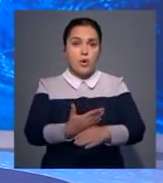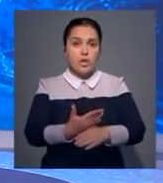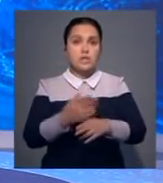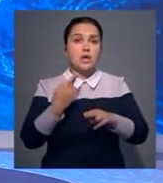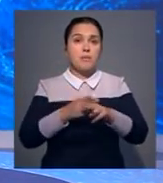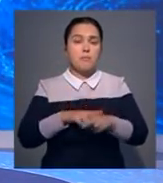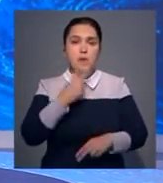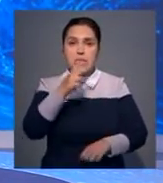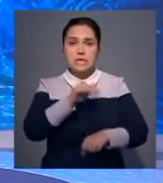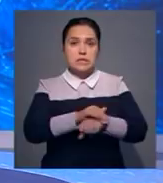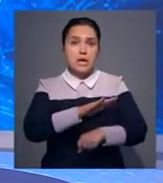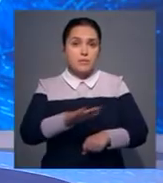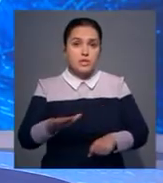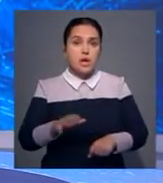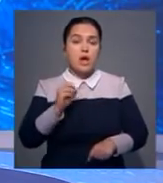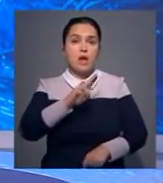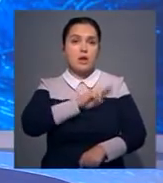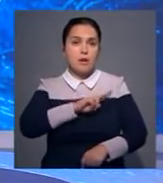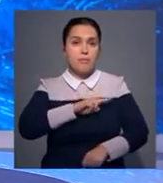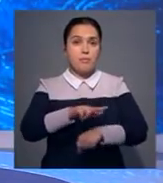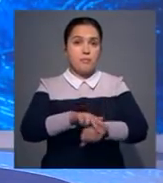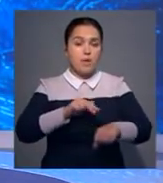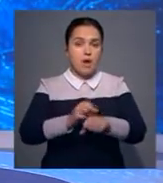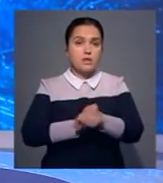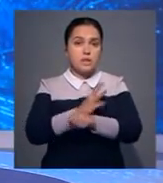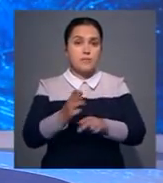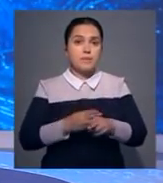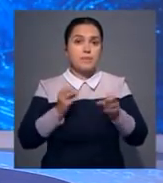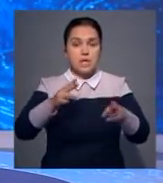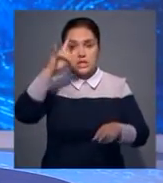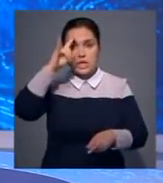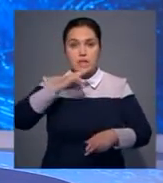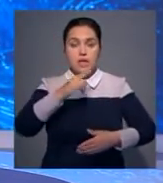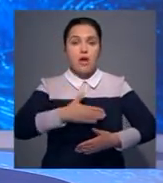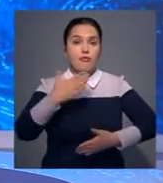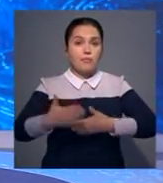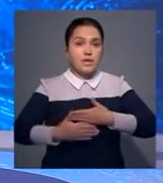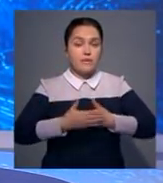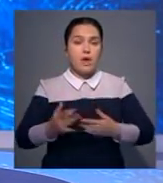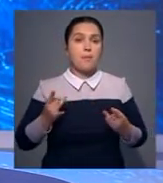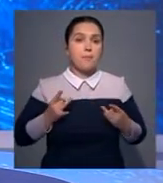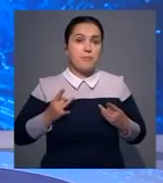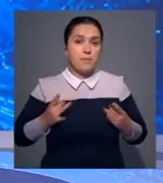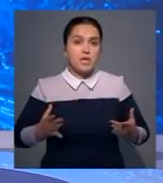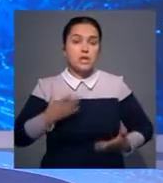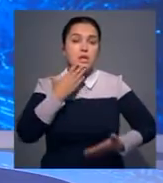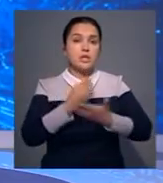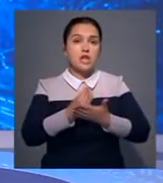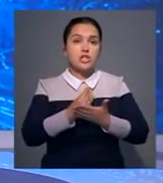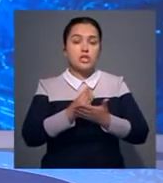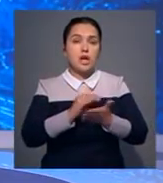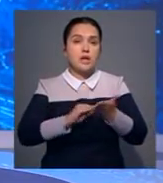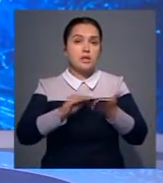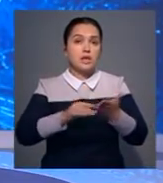обыденности мы порой не замечаем, как сотрудники правоохранительных органов обеспечивают безопасность казахстанцев. В преддверии профессионального праздника